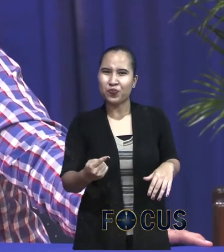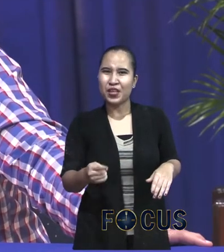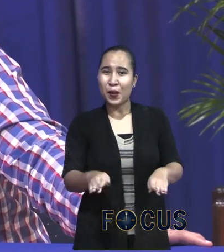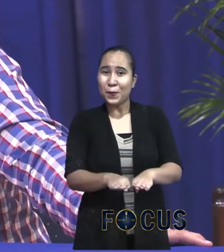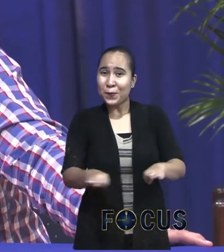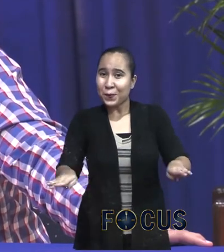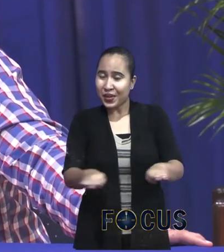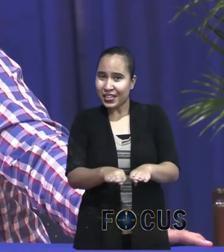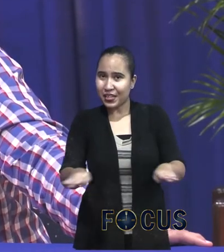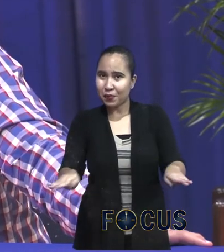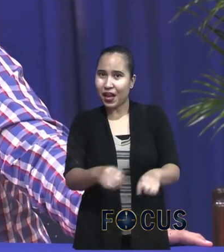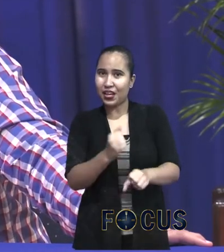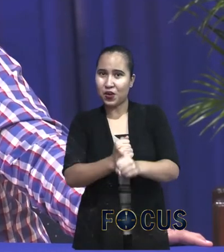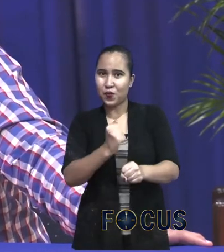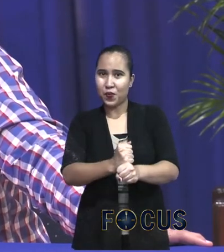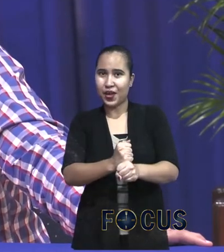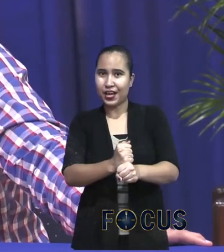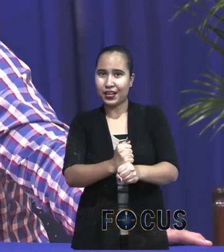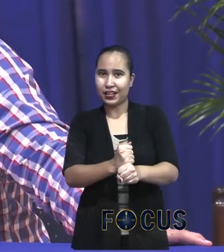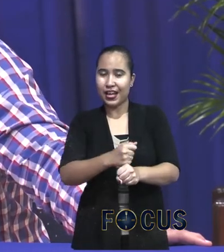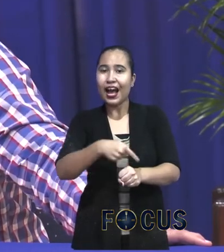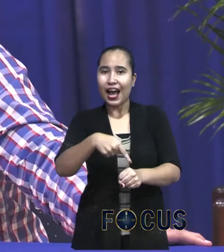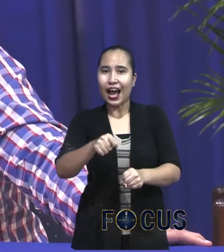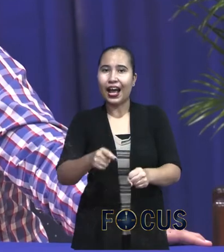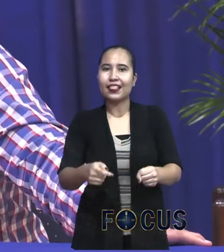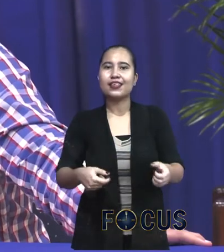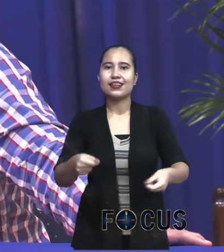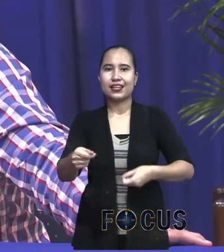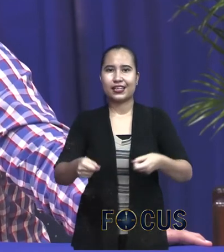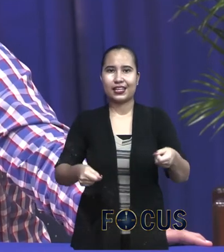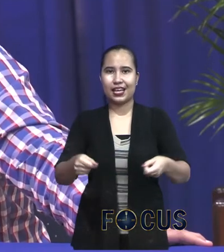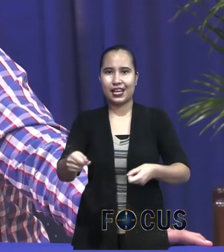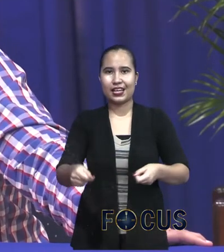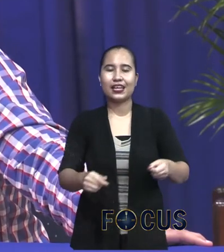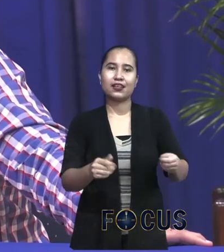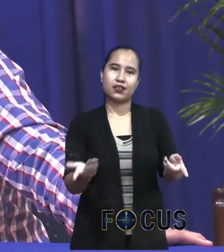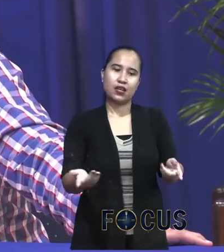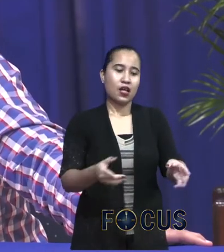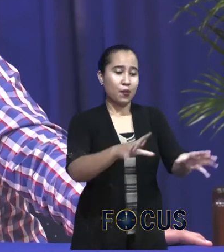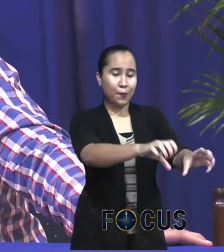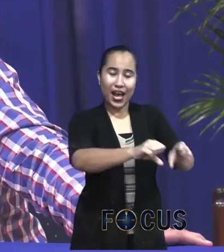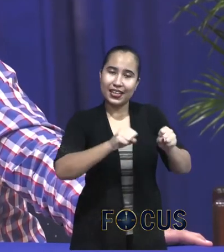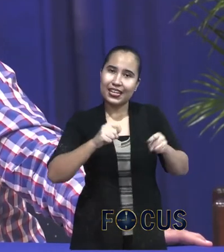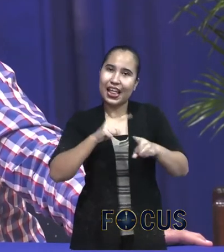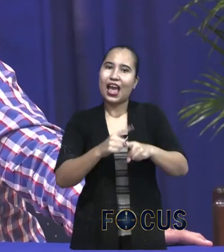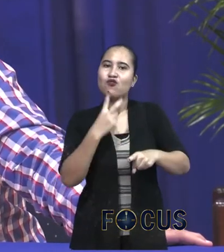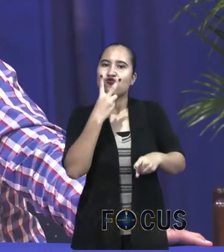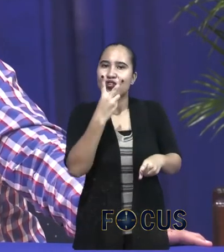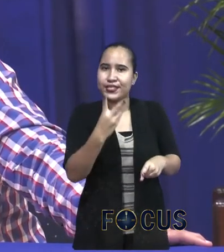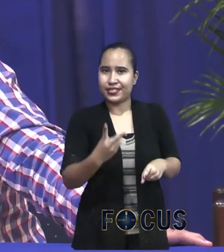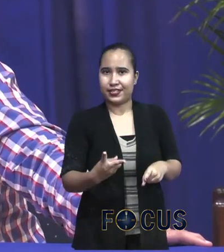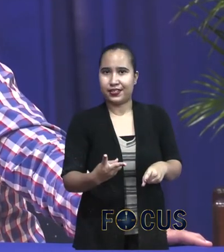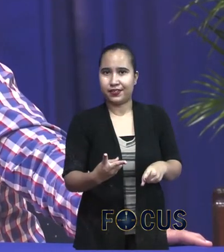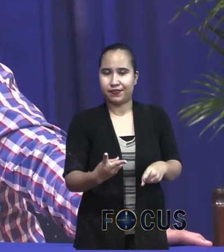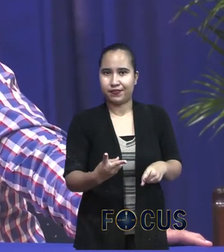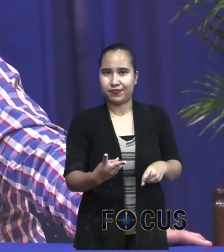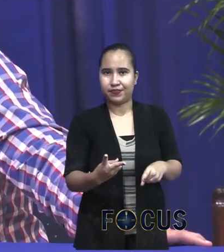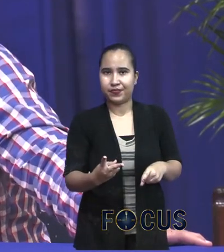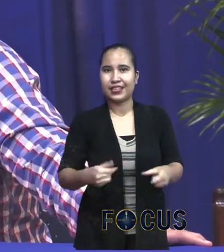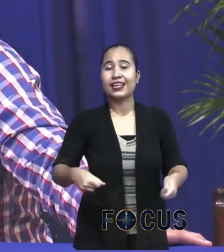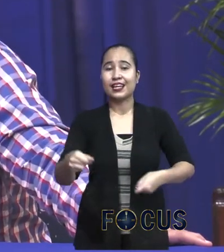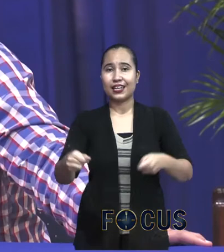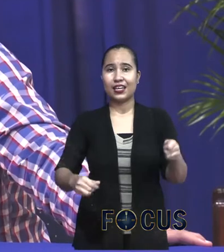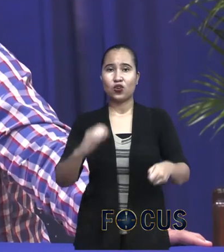de regering. Bevoegdheden zijn dus de maatregelen en de voorzieningen. Zodat de regering